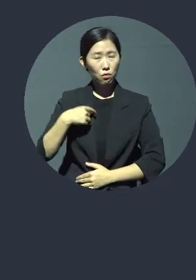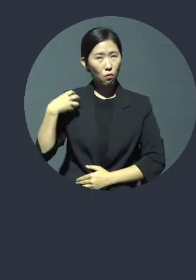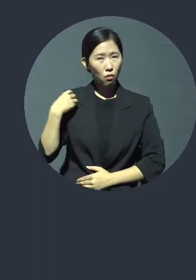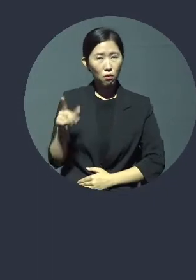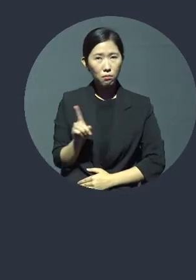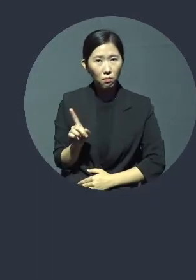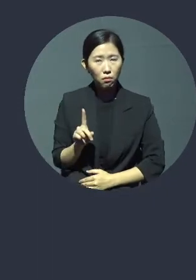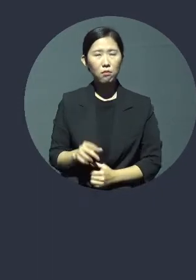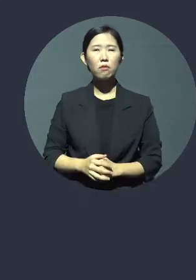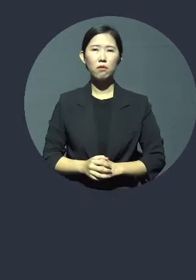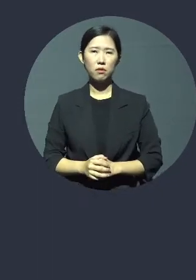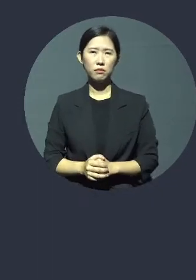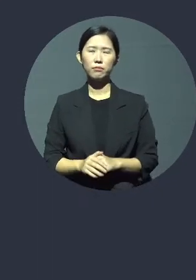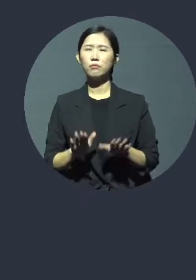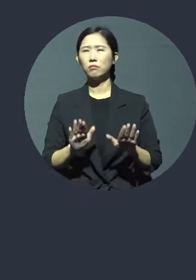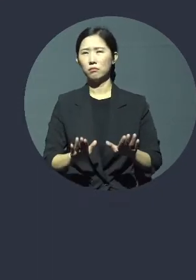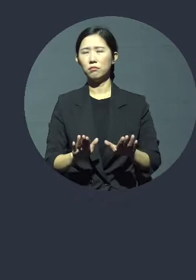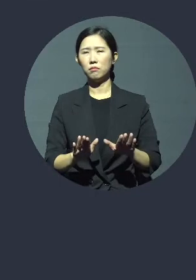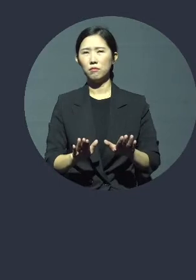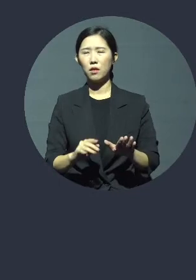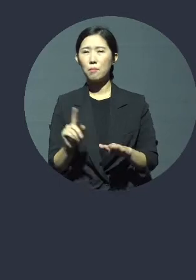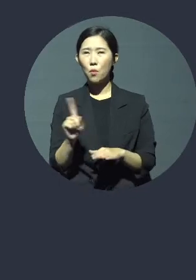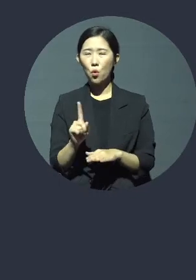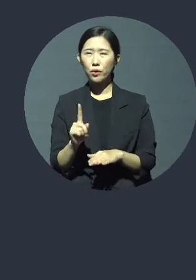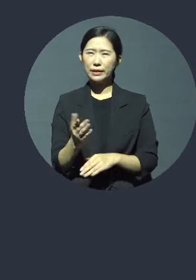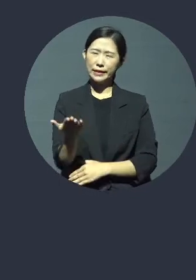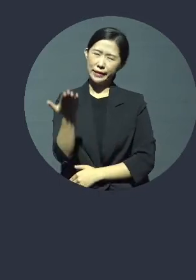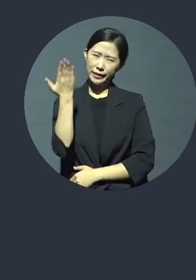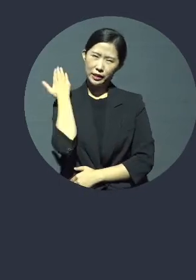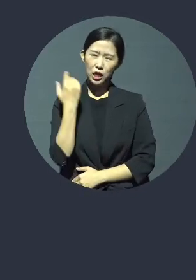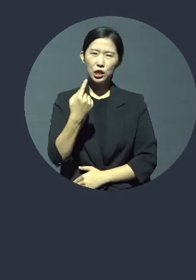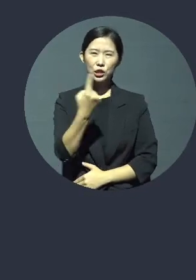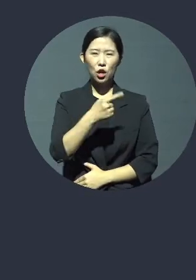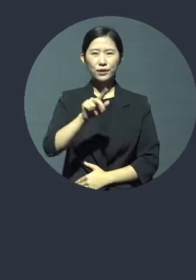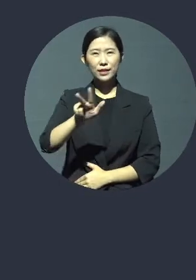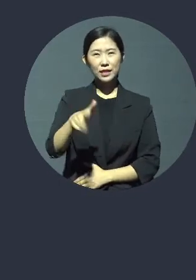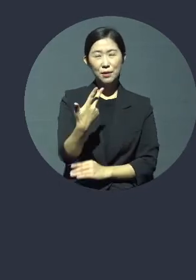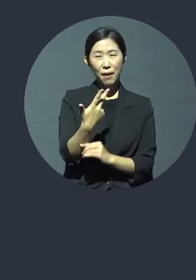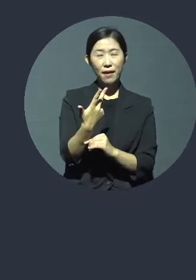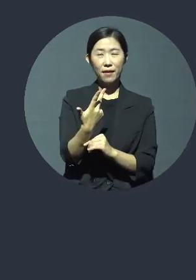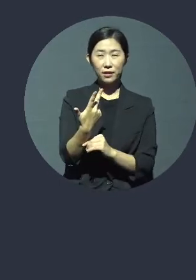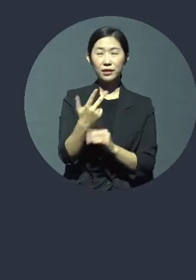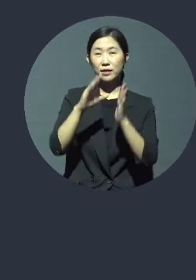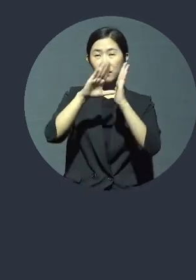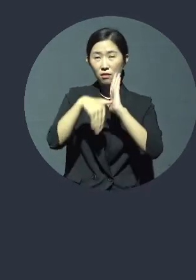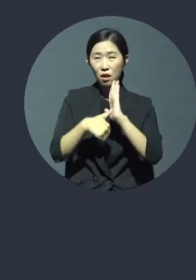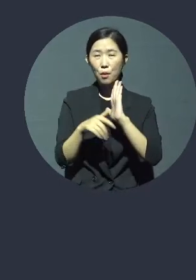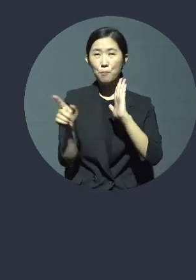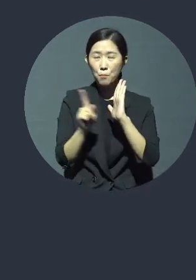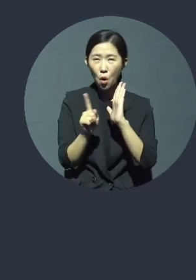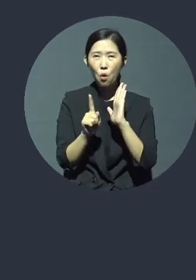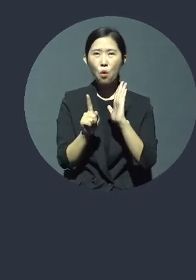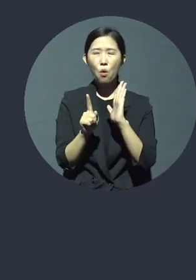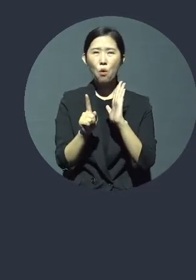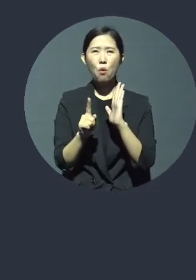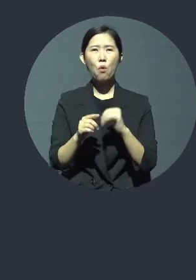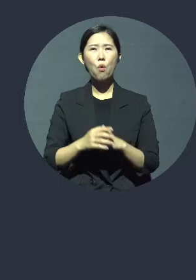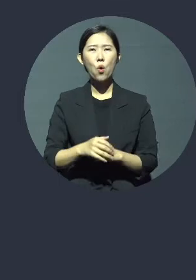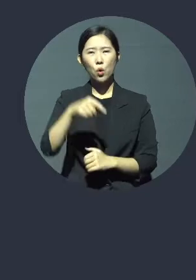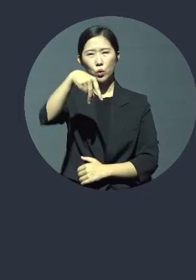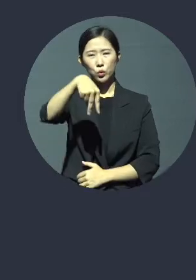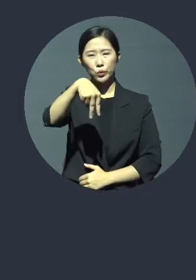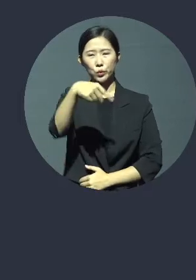화면에서 보시는 것처럼 기원전 1700년 전 수메르 전토판이라든지 기원전 425년 전